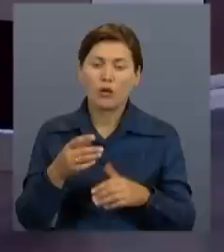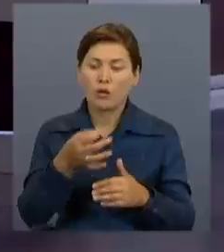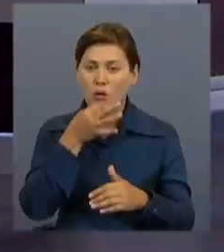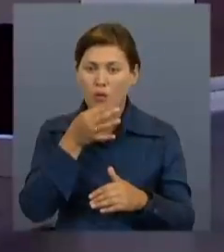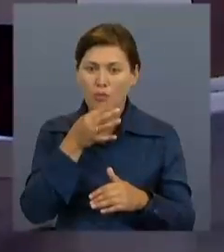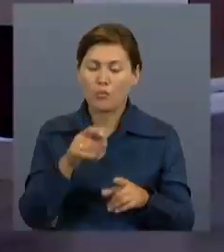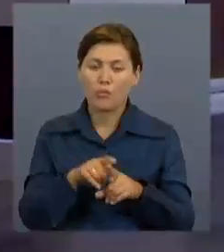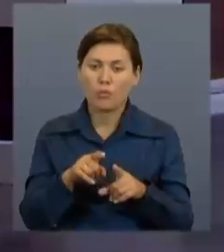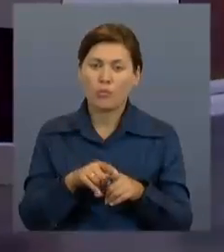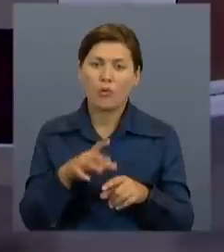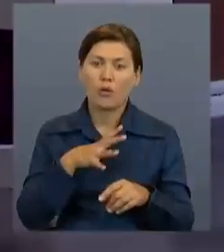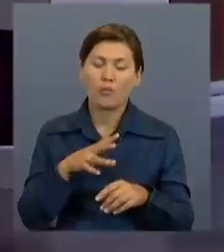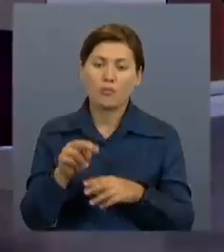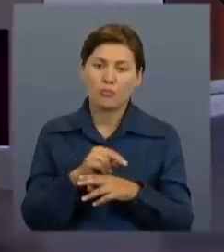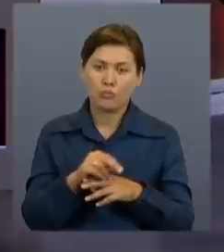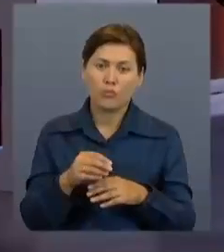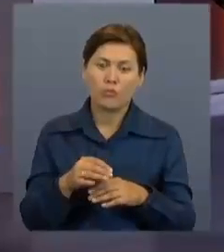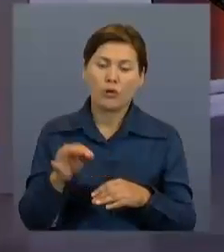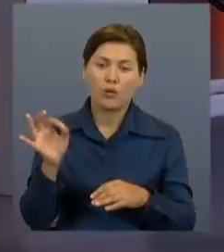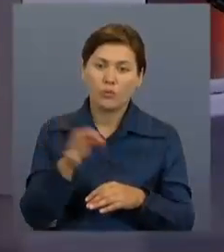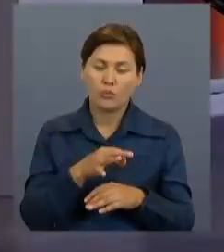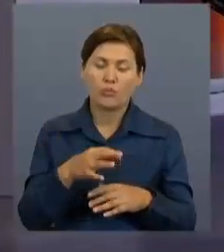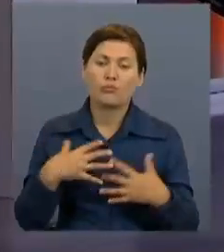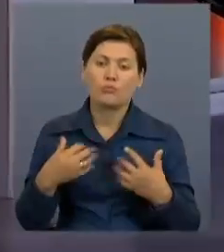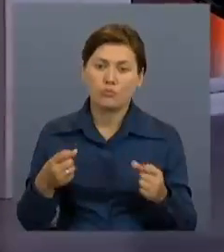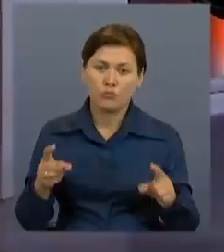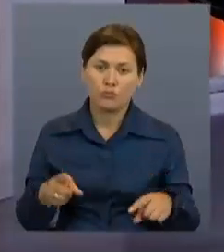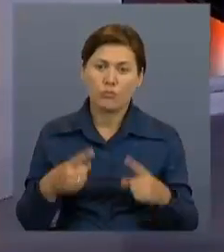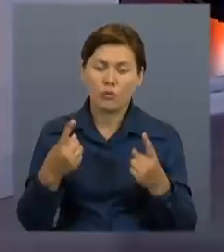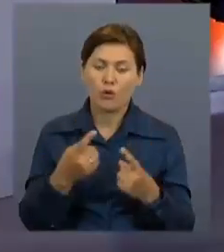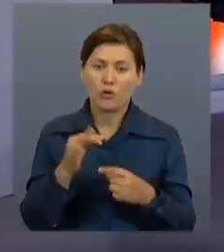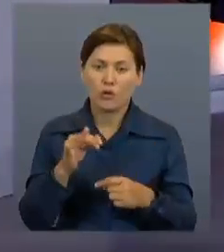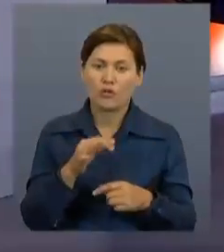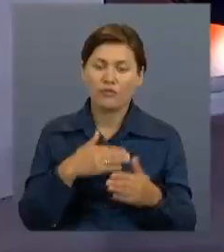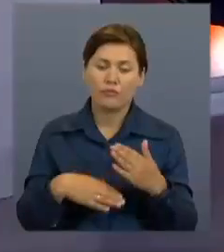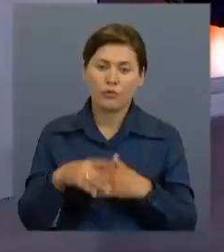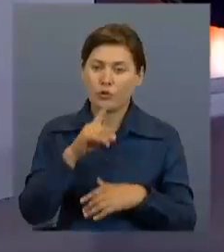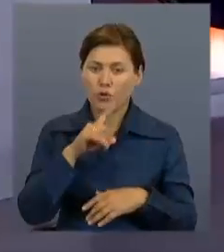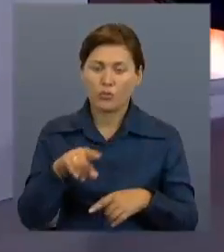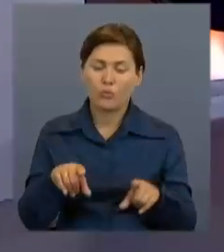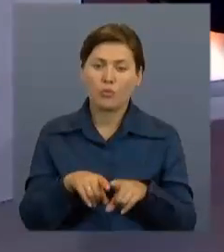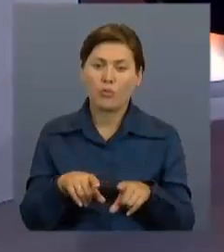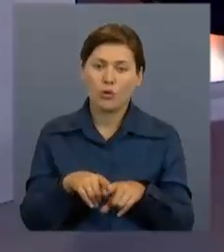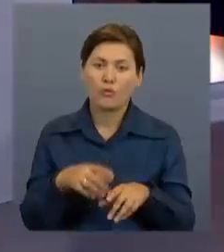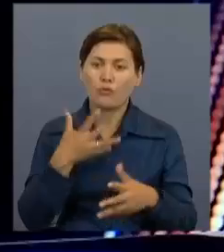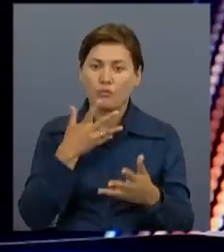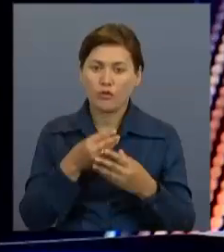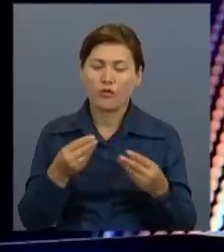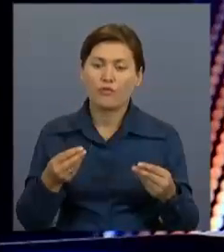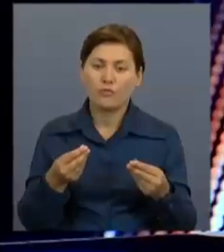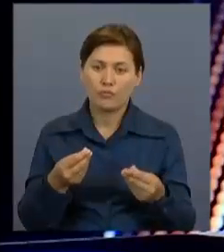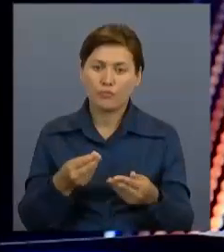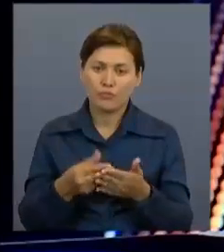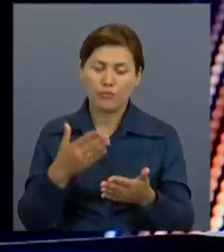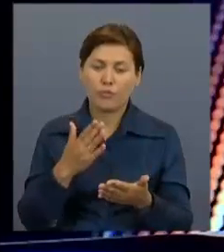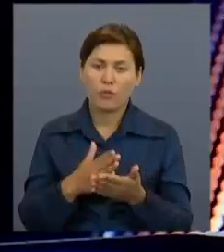мүгедектікке ұшырамайды. Олар дер кезінде құлан сау айығып біздің еліміздің экономикасына өзінің толыққанды үлесін қоса алады. Сондықтан